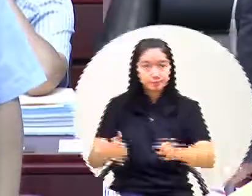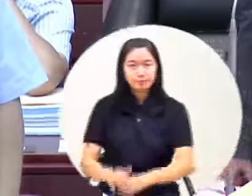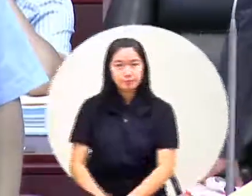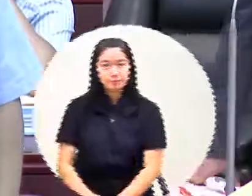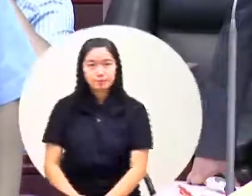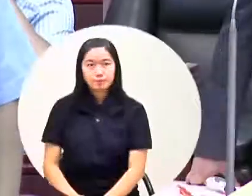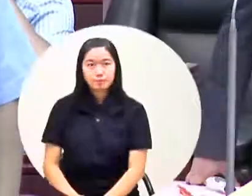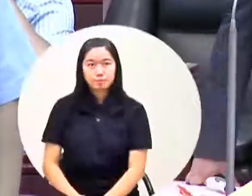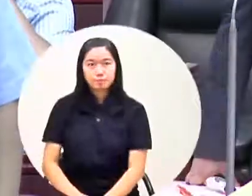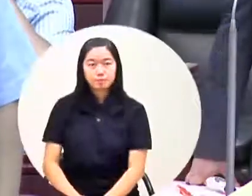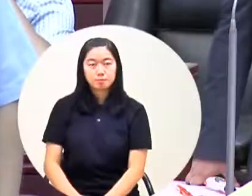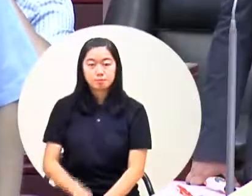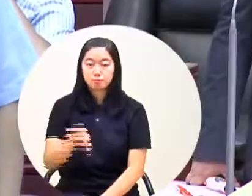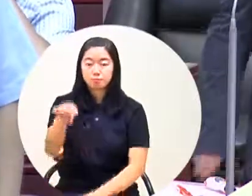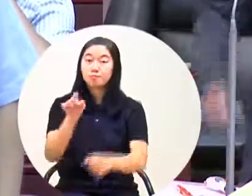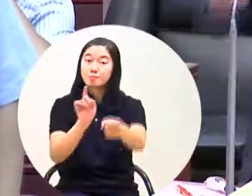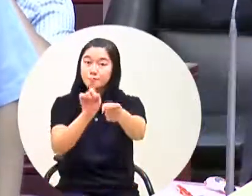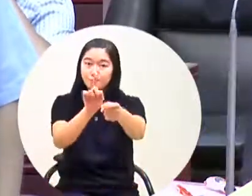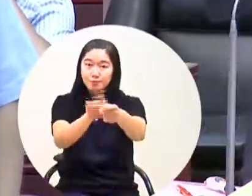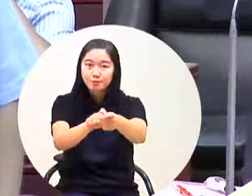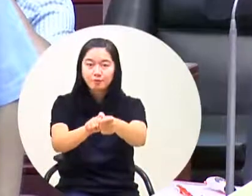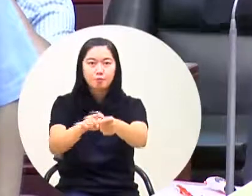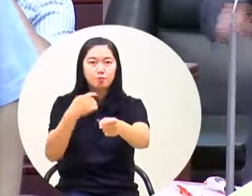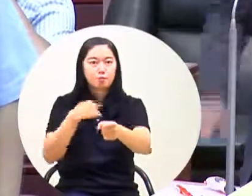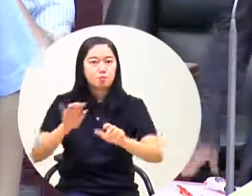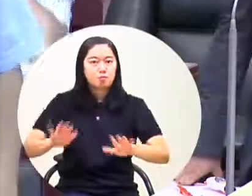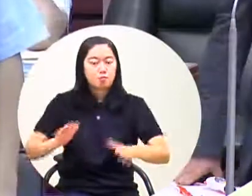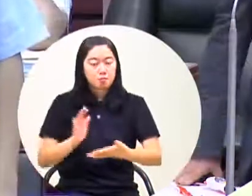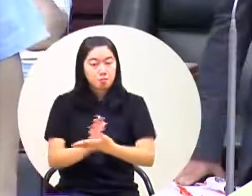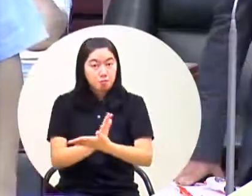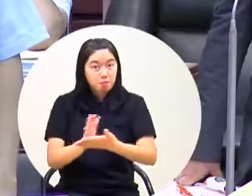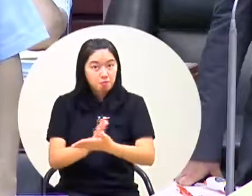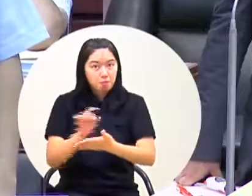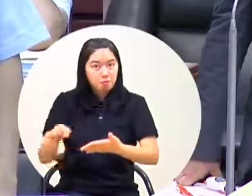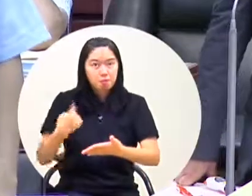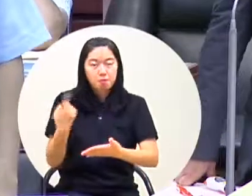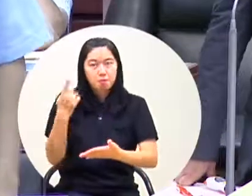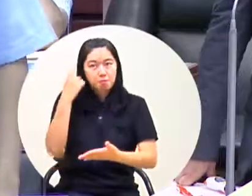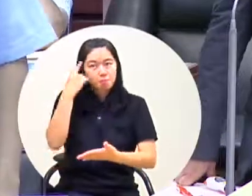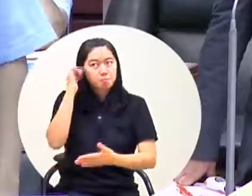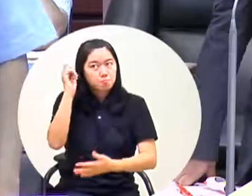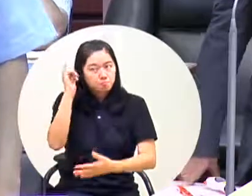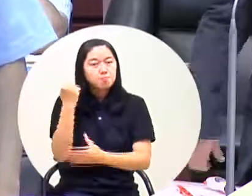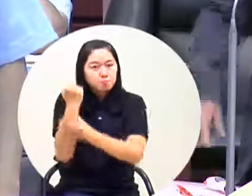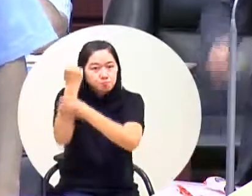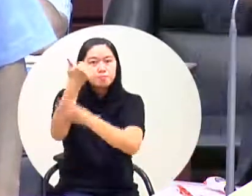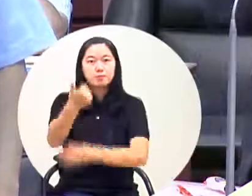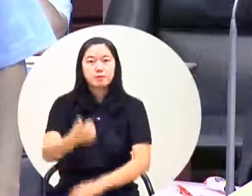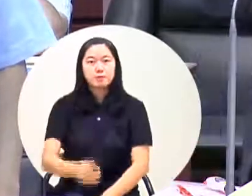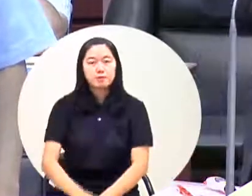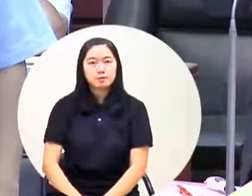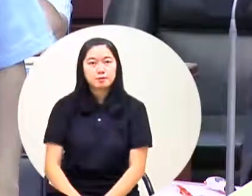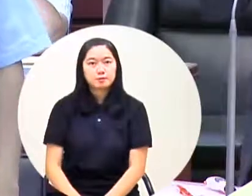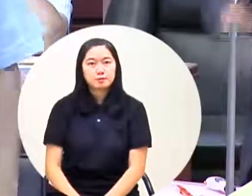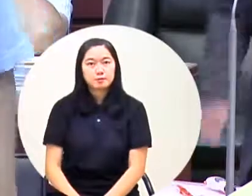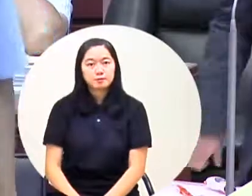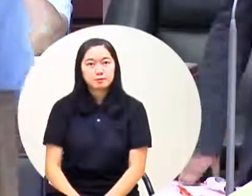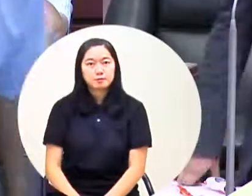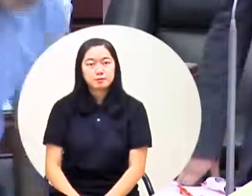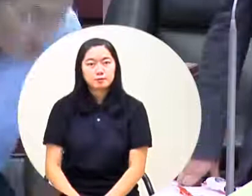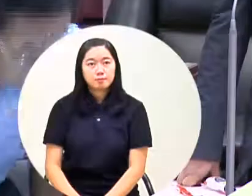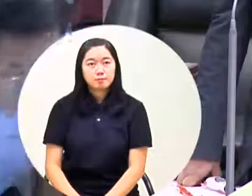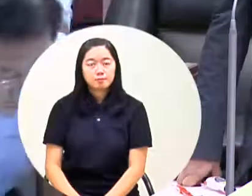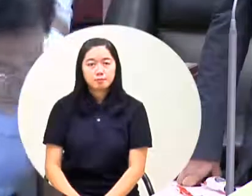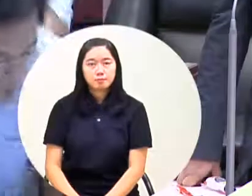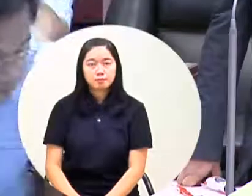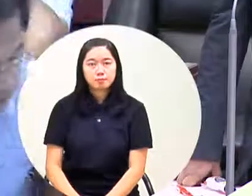个目标，我们目前的评估是乐观可以达成。 谢谢局长，局长你先请坐。我